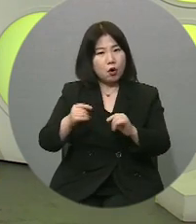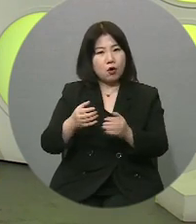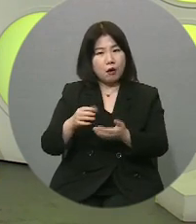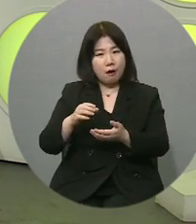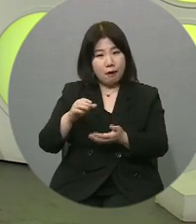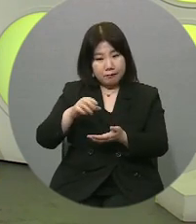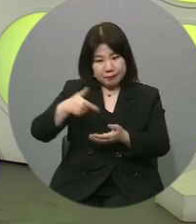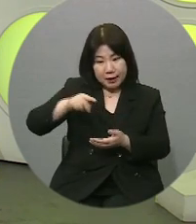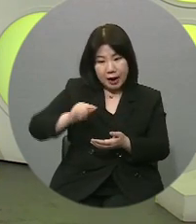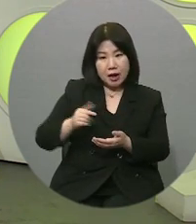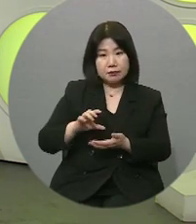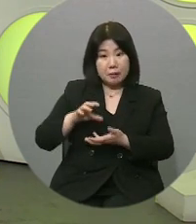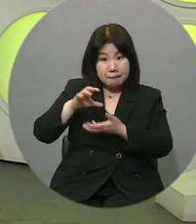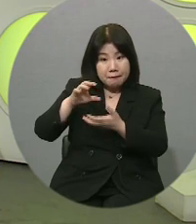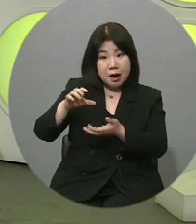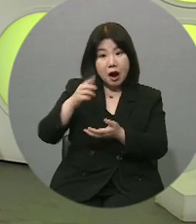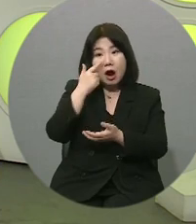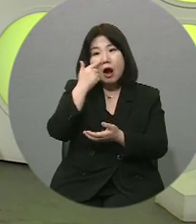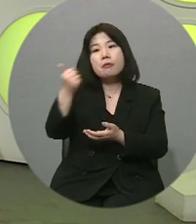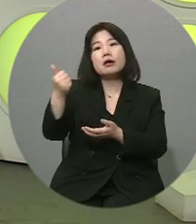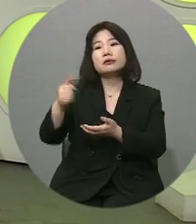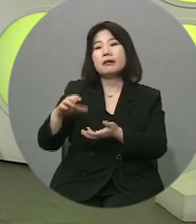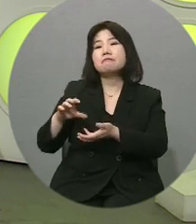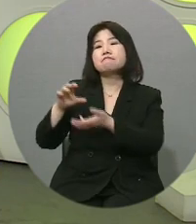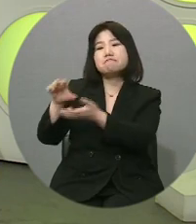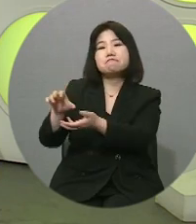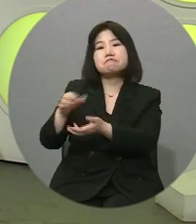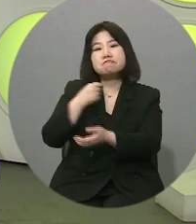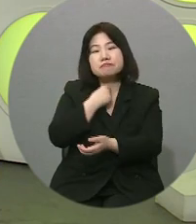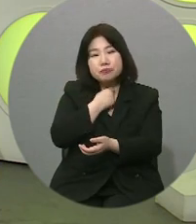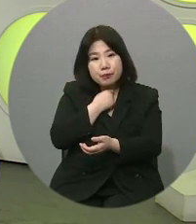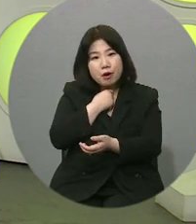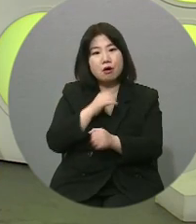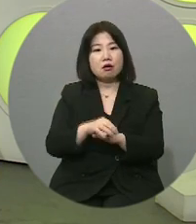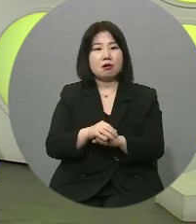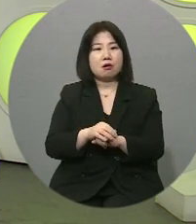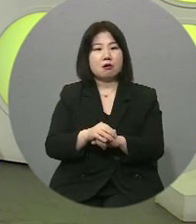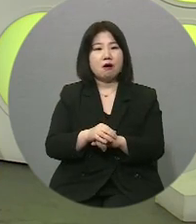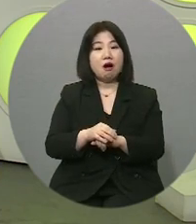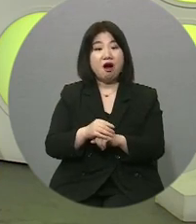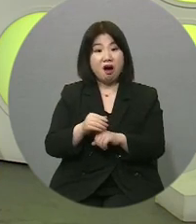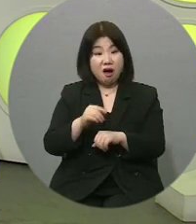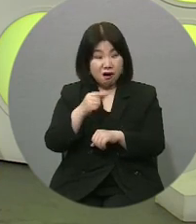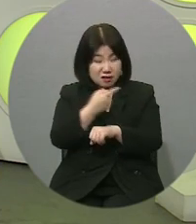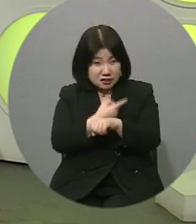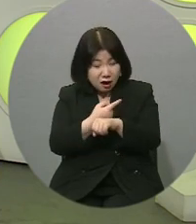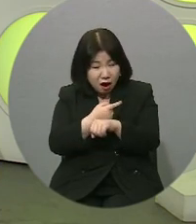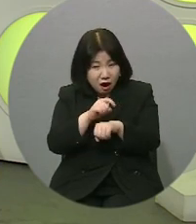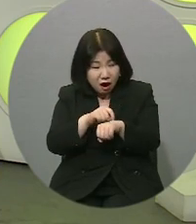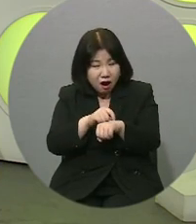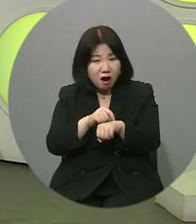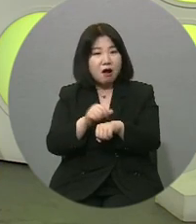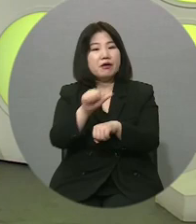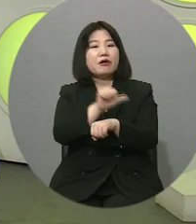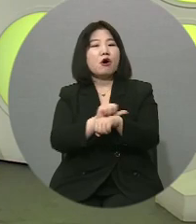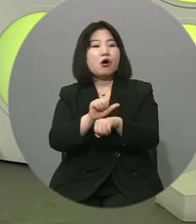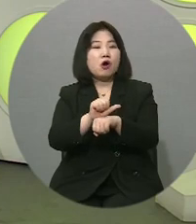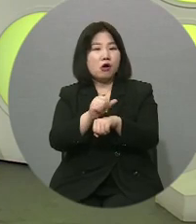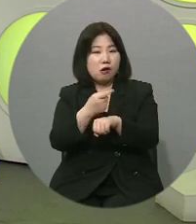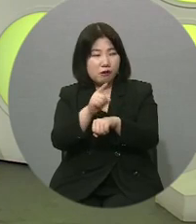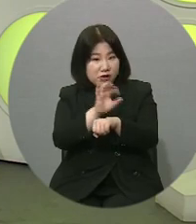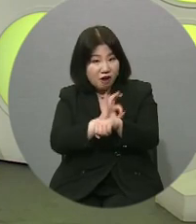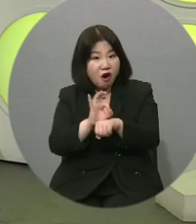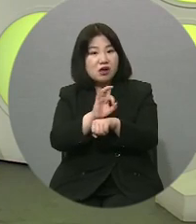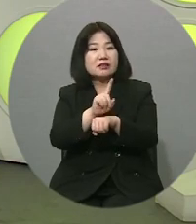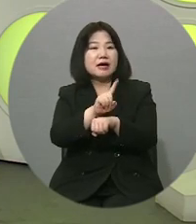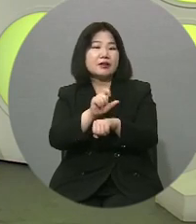자신의 간 기증을 강력히 원했고 결국 15시간에 걸쳐서 이식 수술이